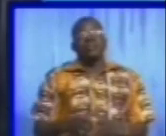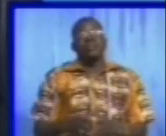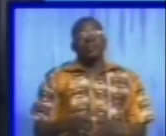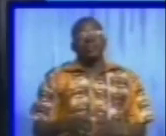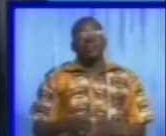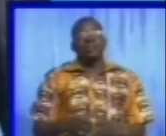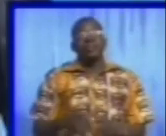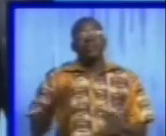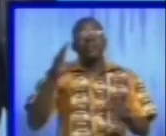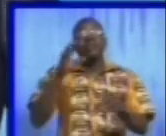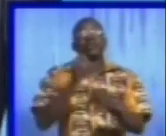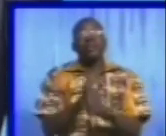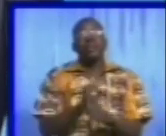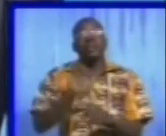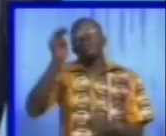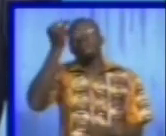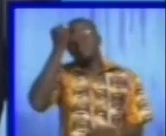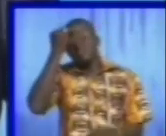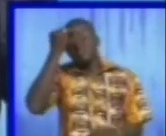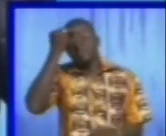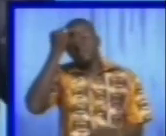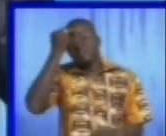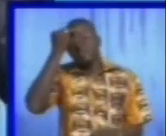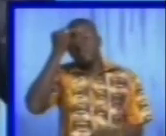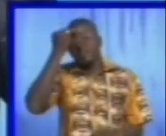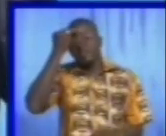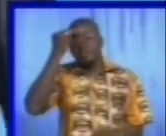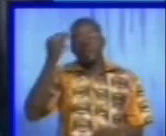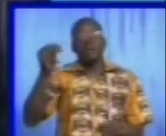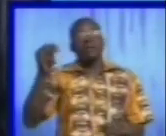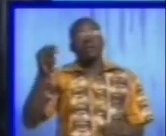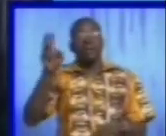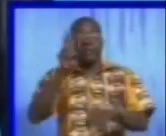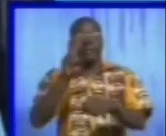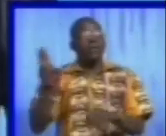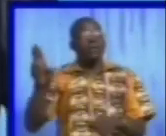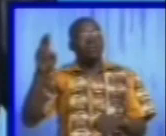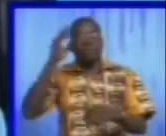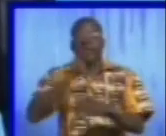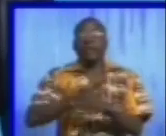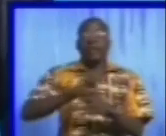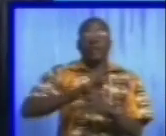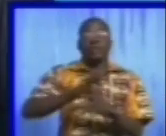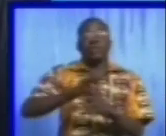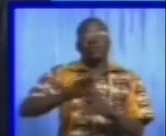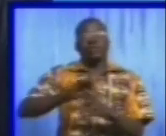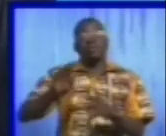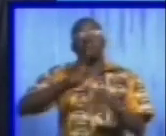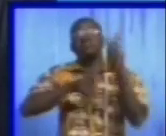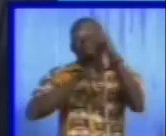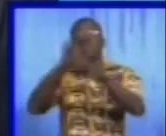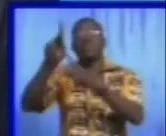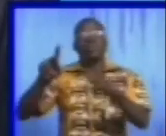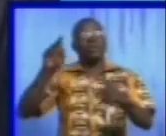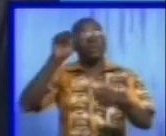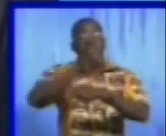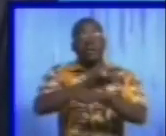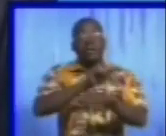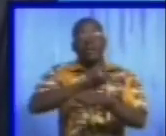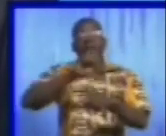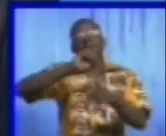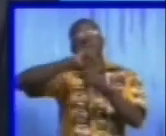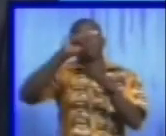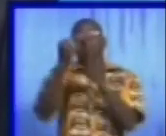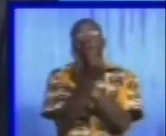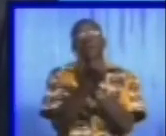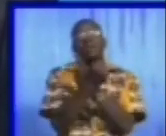Je reçois pour vous le ministre Vincent Zakané. Il est le ministre de la fonction publique, du travail et de la sécurité sociale. Il est là pour